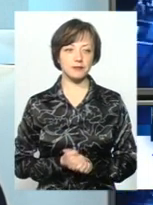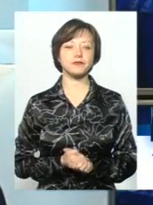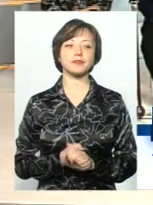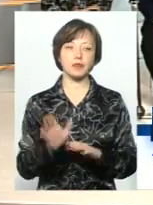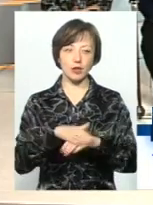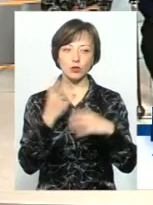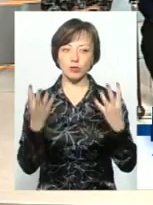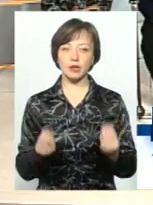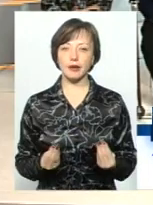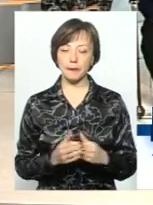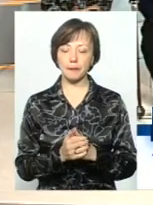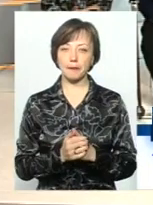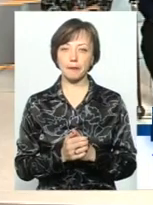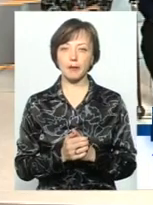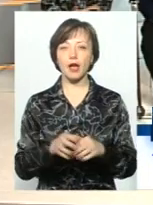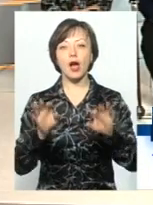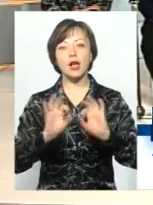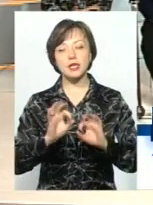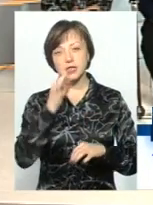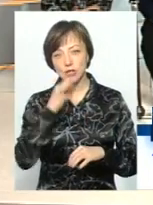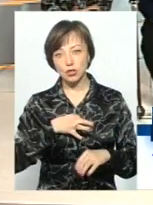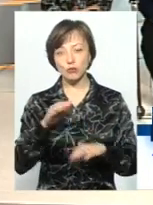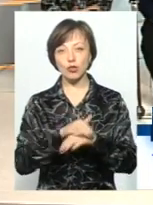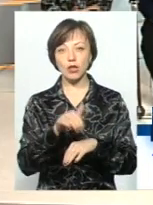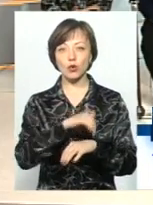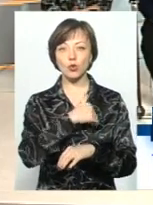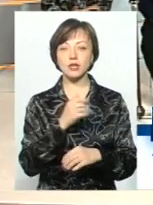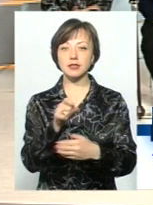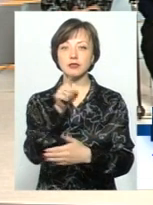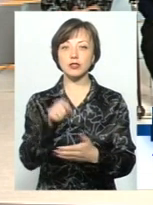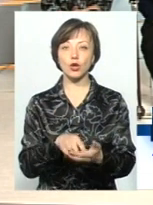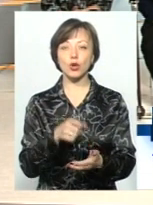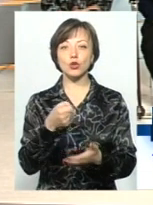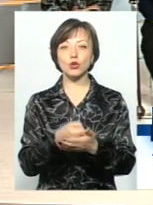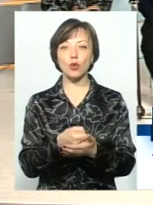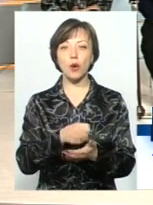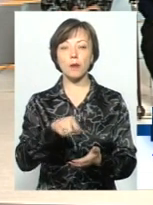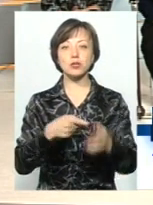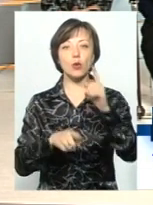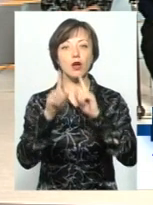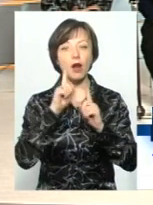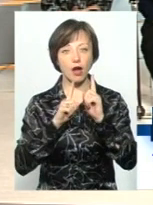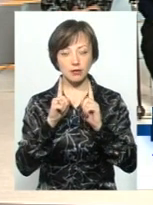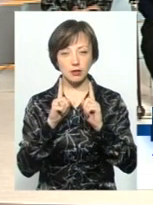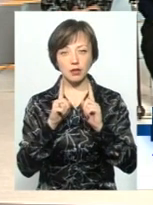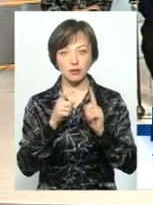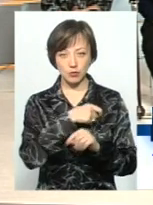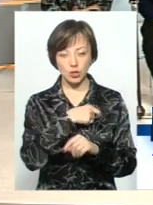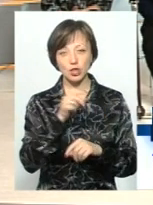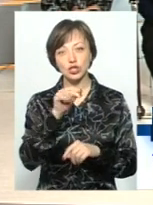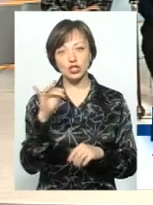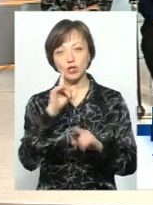добрий день. Добрий вечір, так. Скажіть, будь ласка, я хотіла би звернутися до очільників нашої міської ради. А чи не будемо